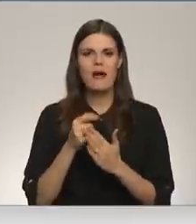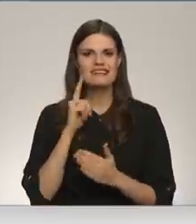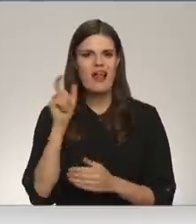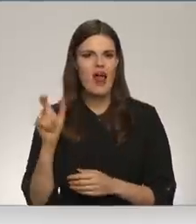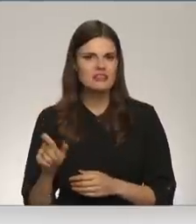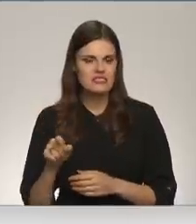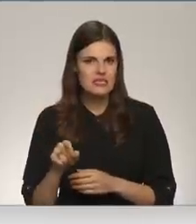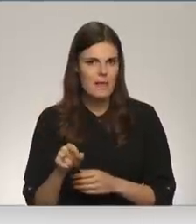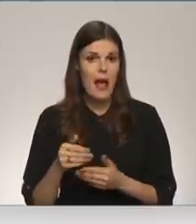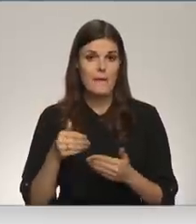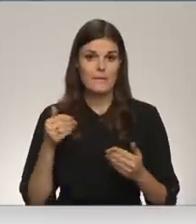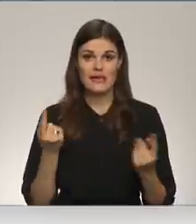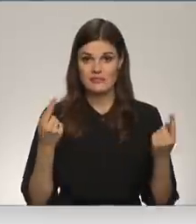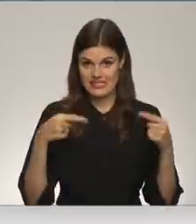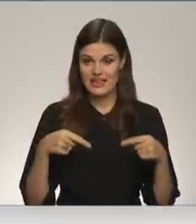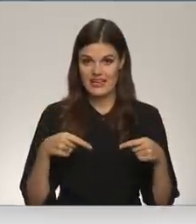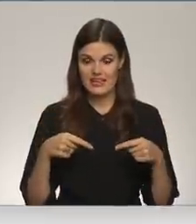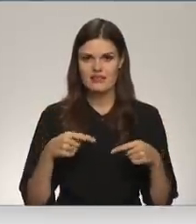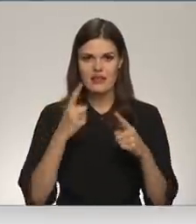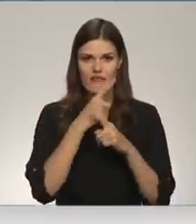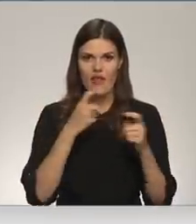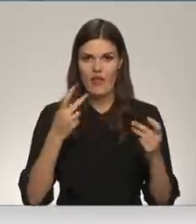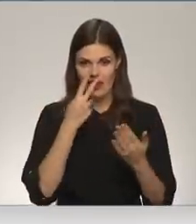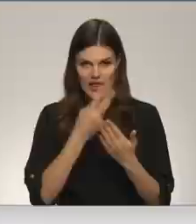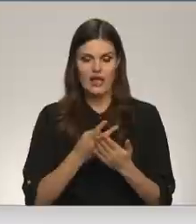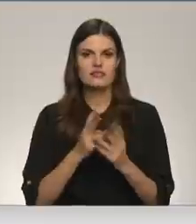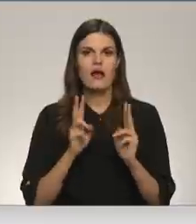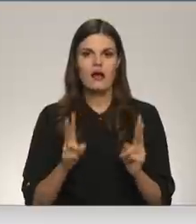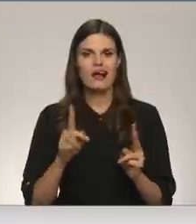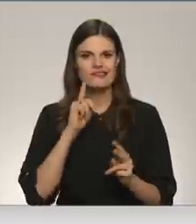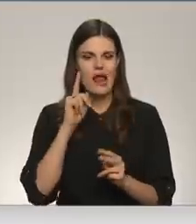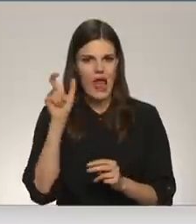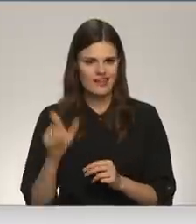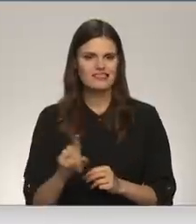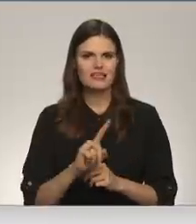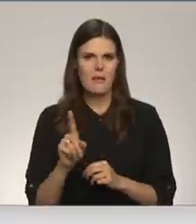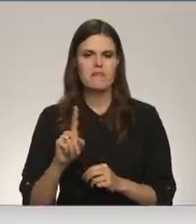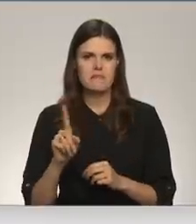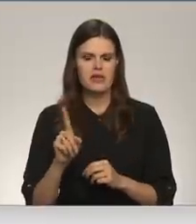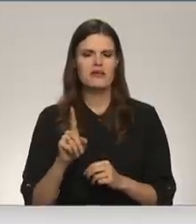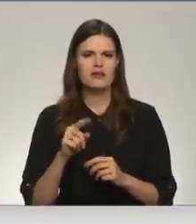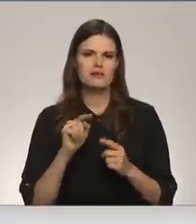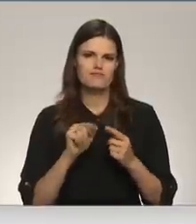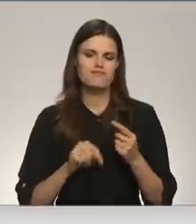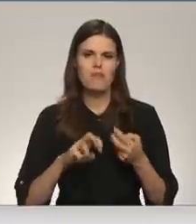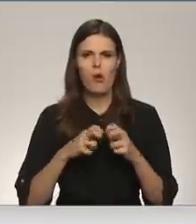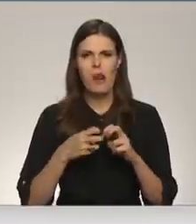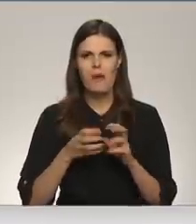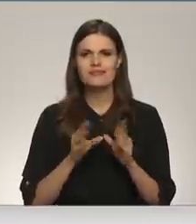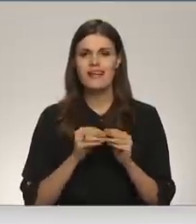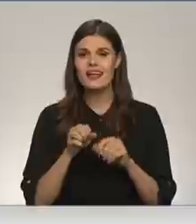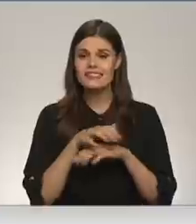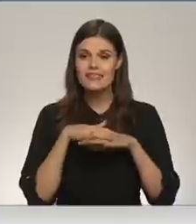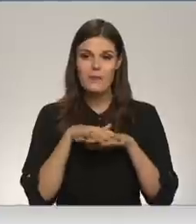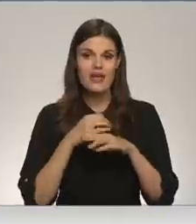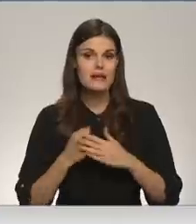šīs krīzes tie dati liecināja par to, ka Zelenskam ir zinām izaicinājumu ar sabiedrības atbalstu.